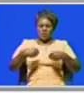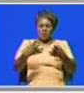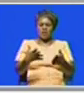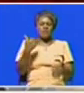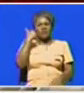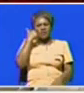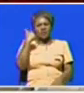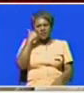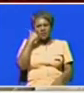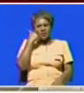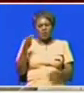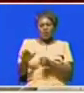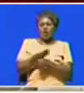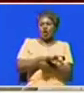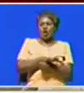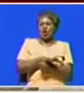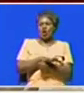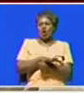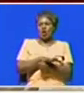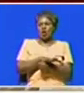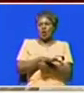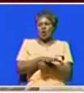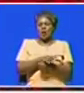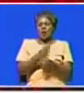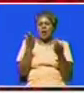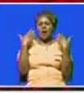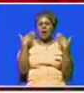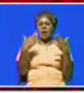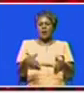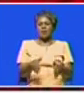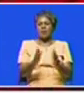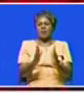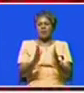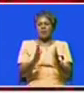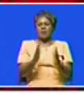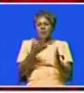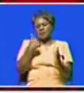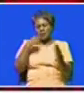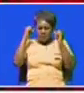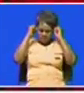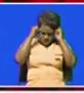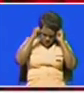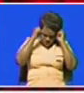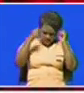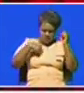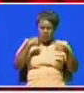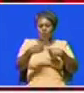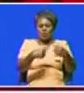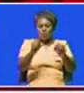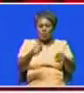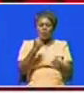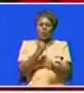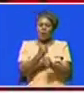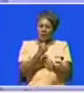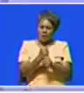mapafu kwa kuziba sehemu ya mkondo hewa. Kaleo ningesoma, ningeendelea mbele, ningeweza kufanya